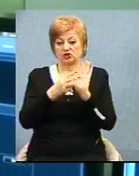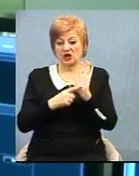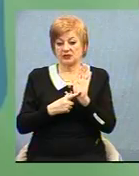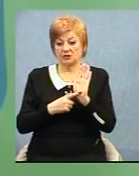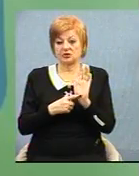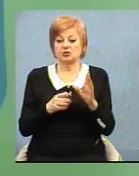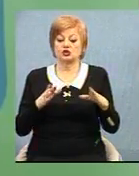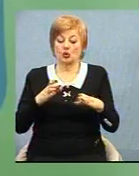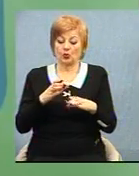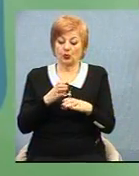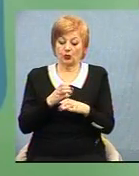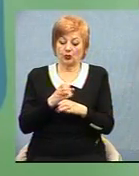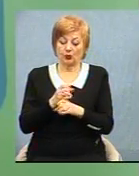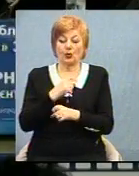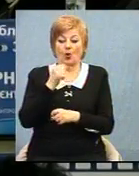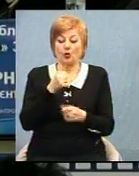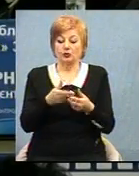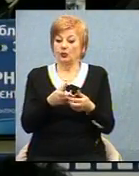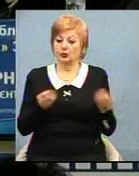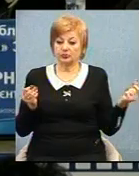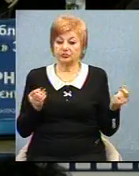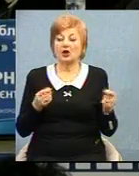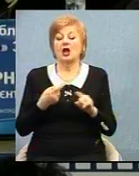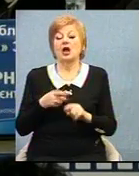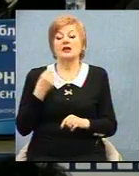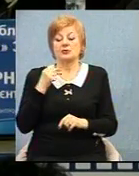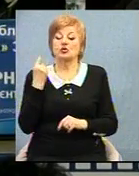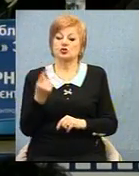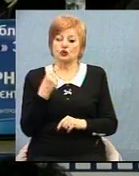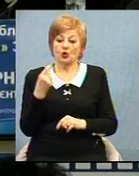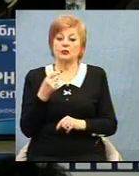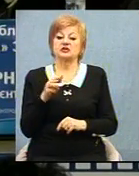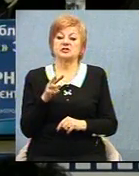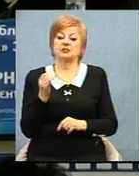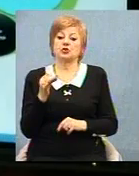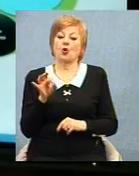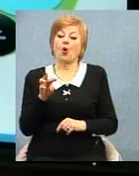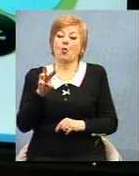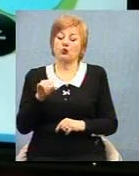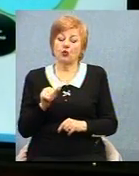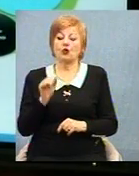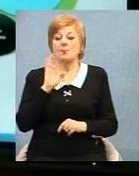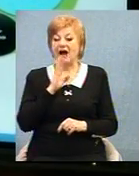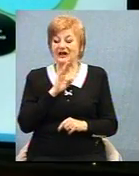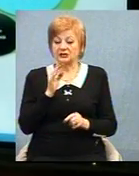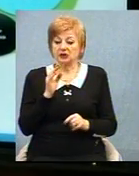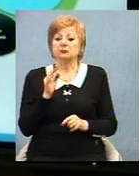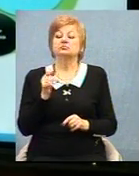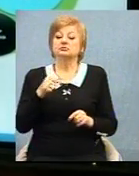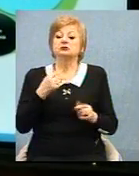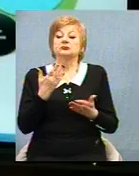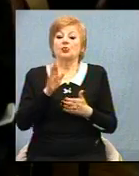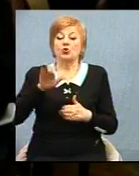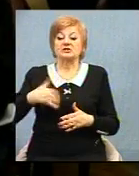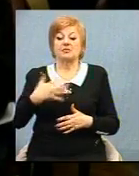у розмірі, а протягом року зовсім зникає. Загалом у Запорізькій області міому матки діагностують у 70% жінок після